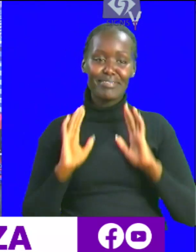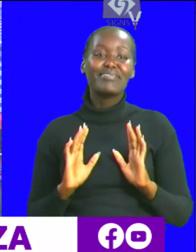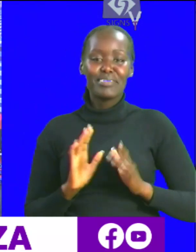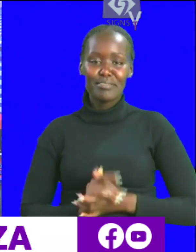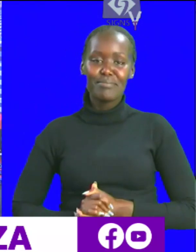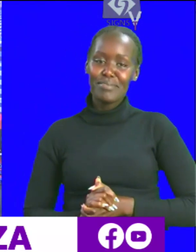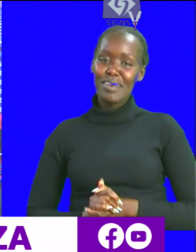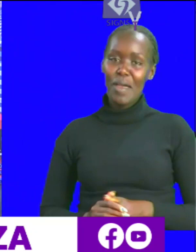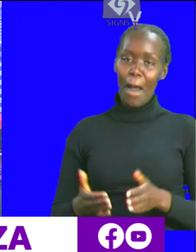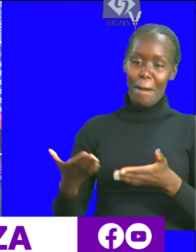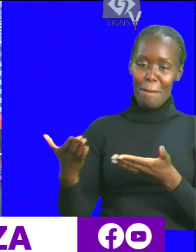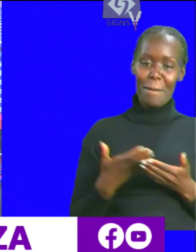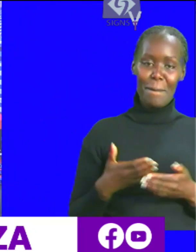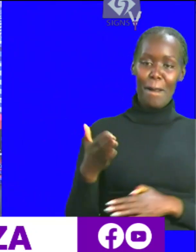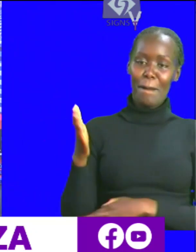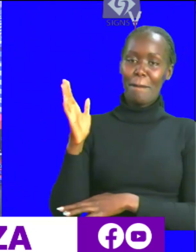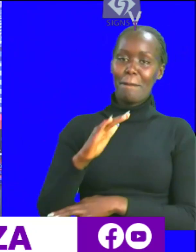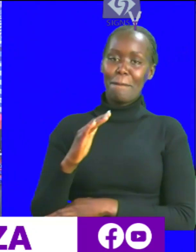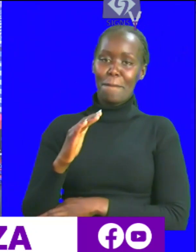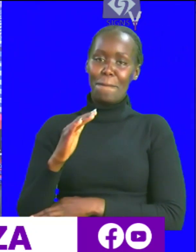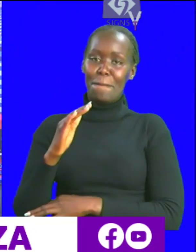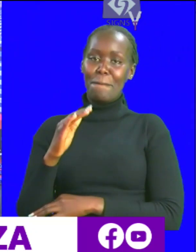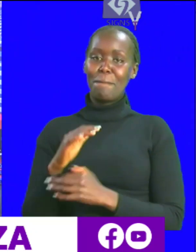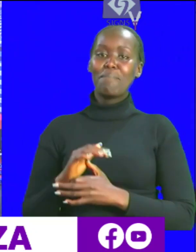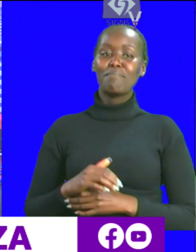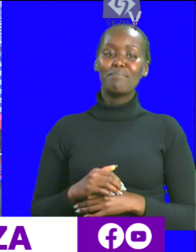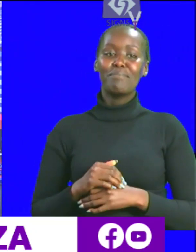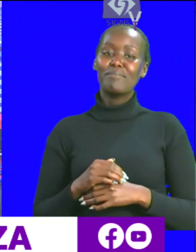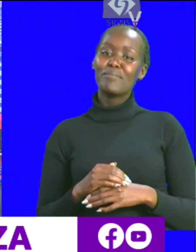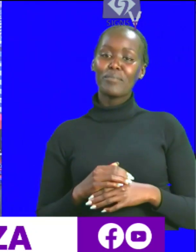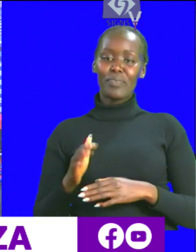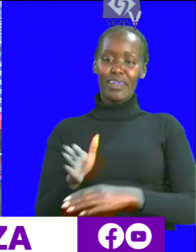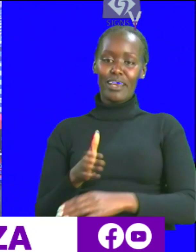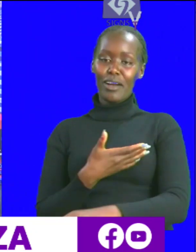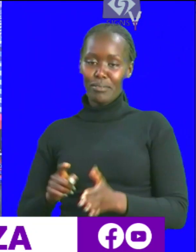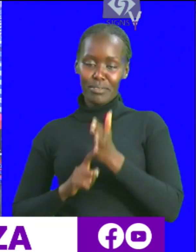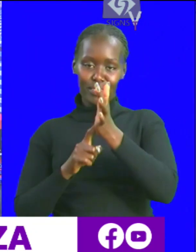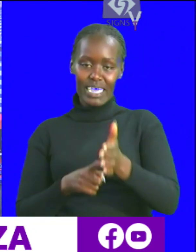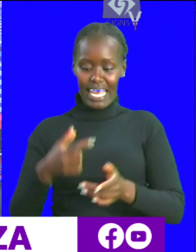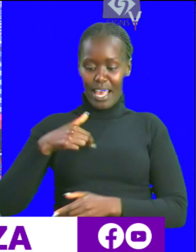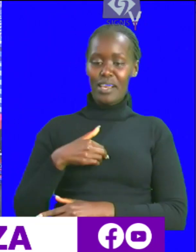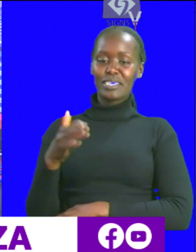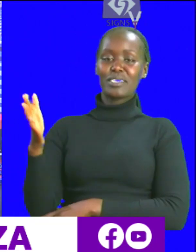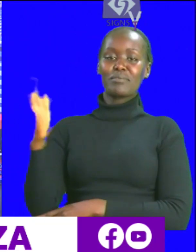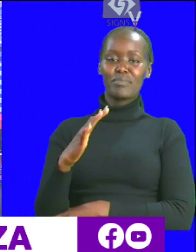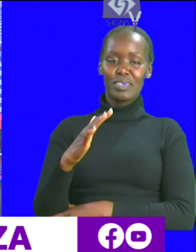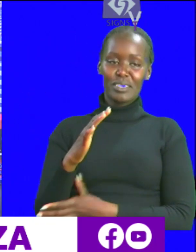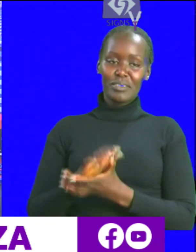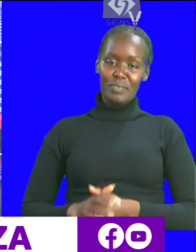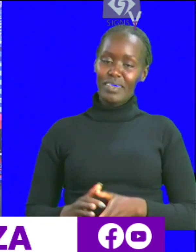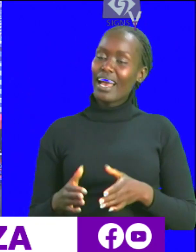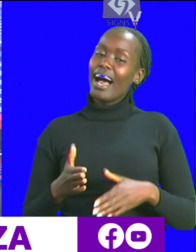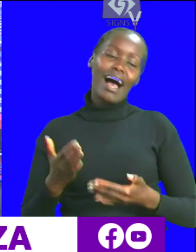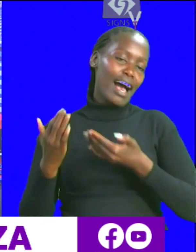ya anasema Francis Muturi anasema mimi napenda Esther na Rebecca. Sijui mbona amechagua hao lakini anajua reason